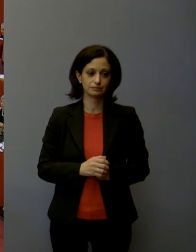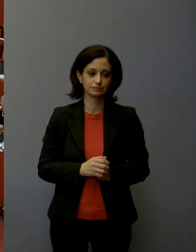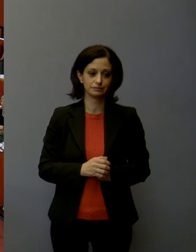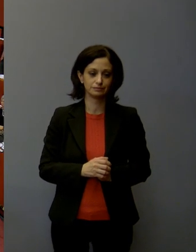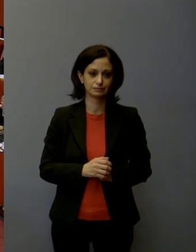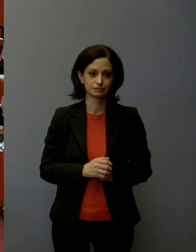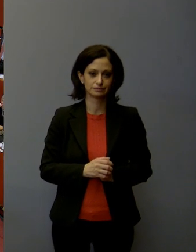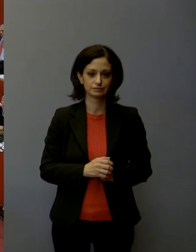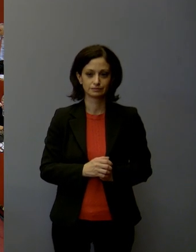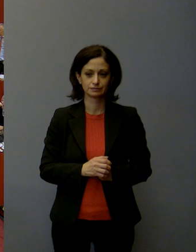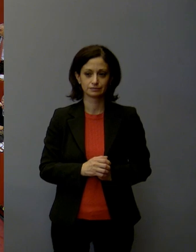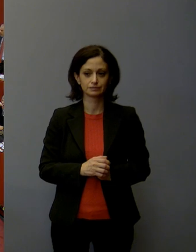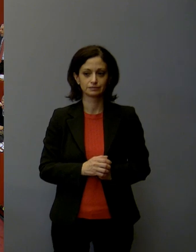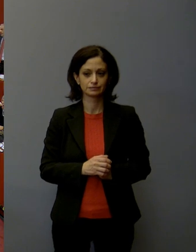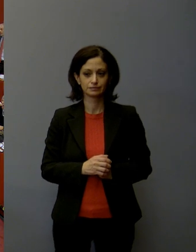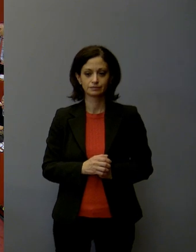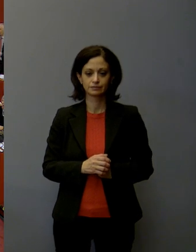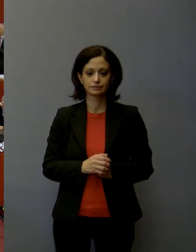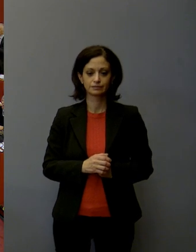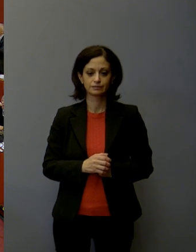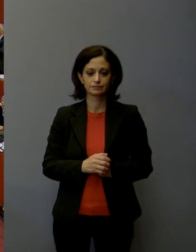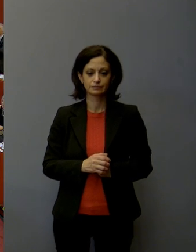Per favore vai avanti allora